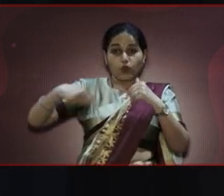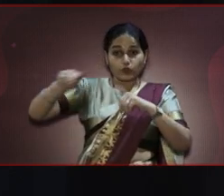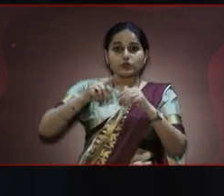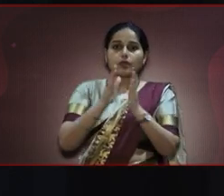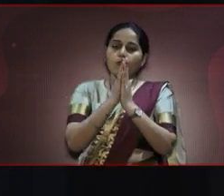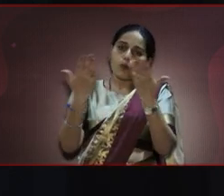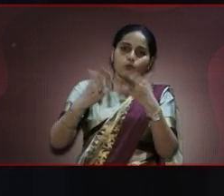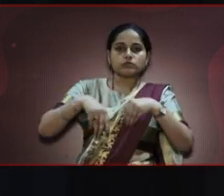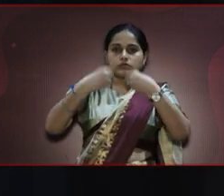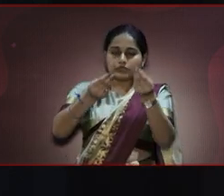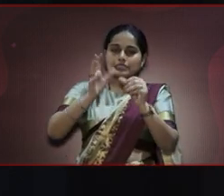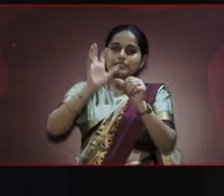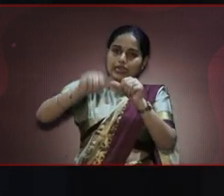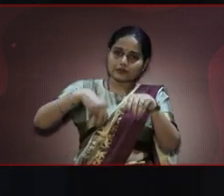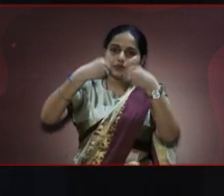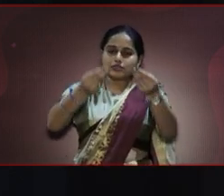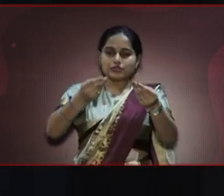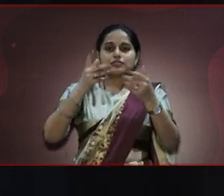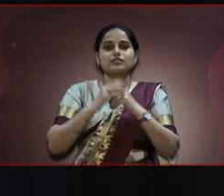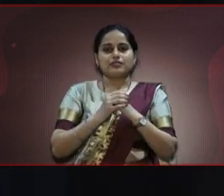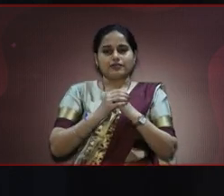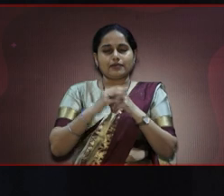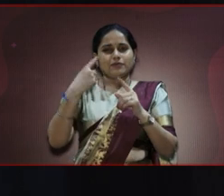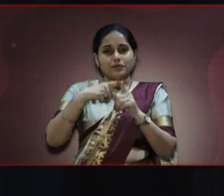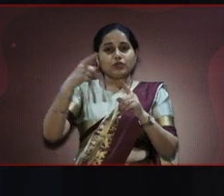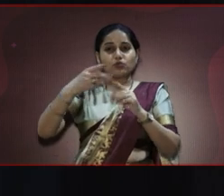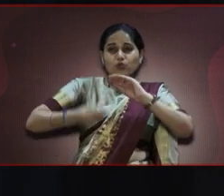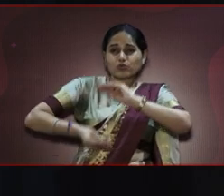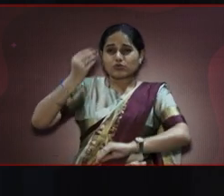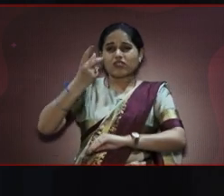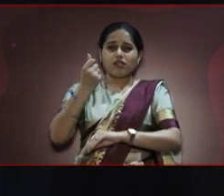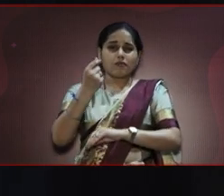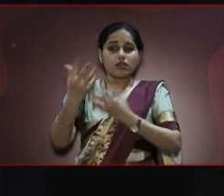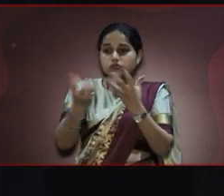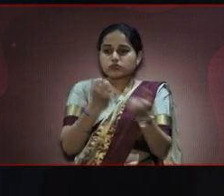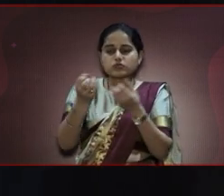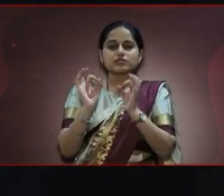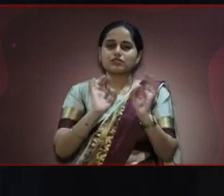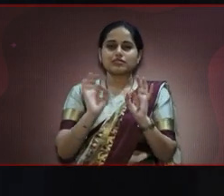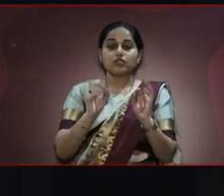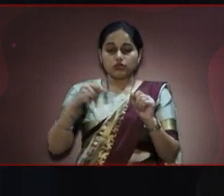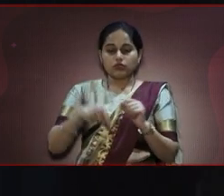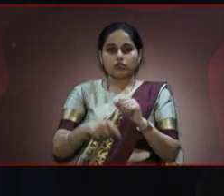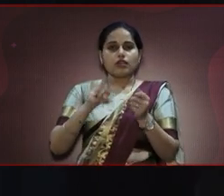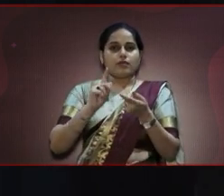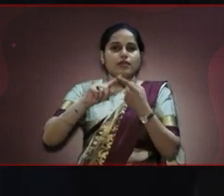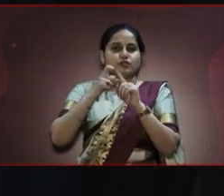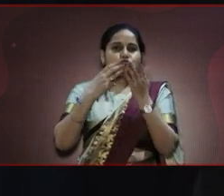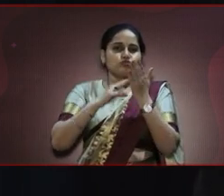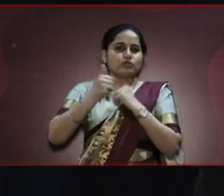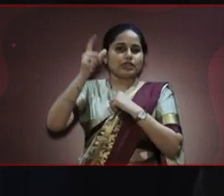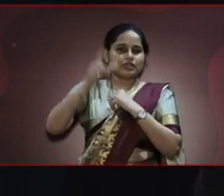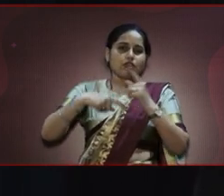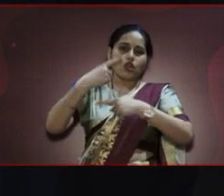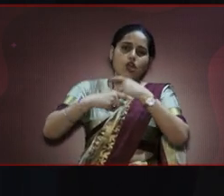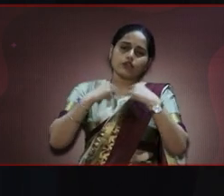पड़ेगा, पायरेटेड बुक्स और अधिक कीमत पर बुक्स नहीं खरीदना पड़ेगा। तो हमारे माननीय शिक्षा मंत्री जी का ये लगातार परामर्श रहा है